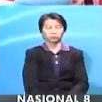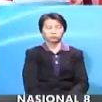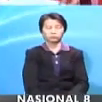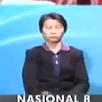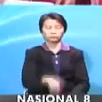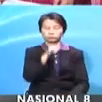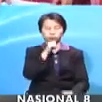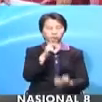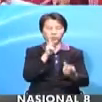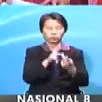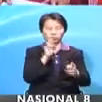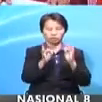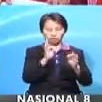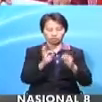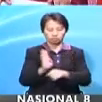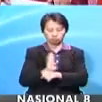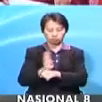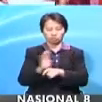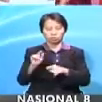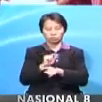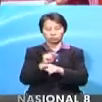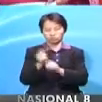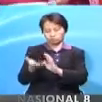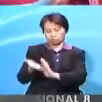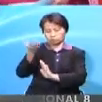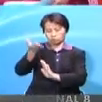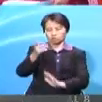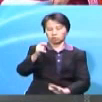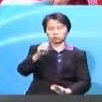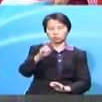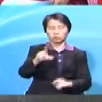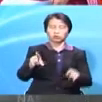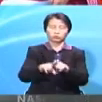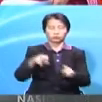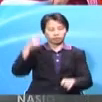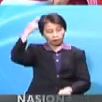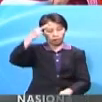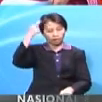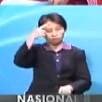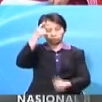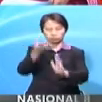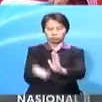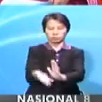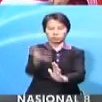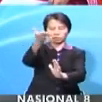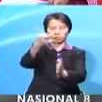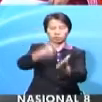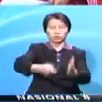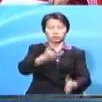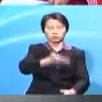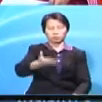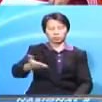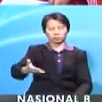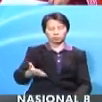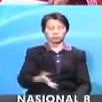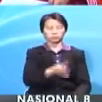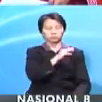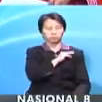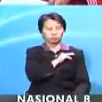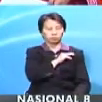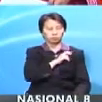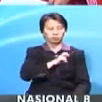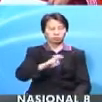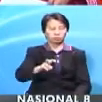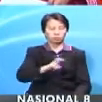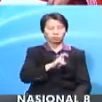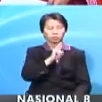tidak wajah jika para penyagang menggunakan kenaikan kadato sebagai alasan untuk menaikkan harga barang lain jelas menteri perdagangan dalam